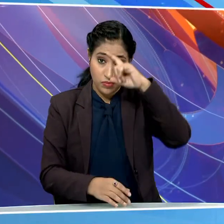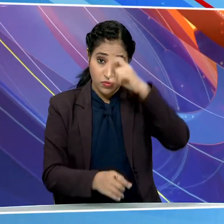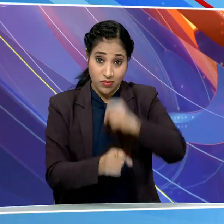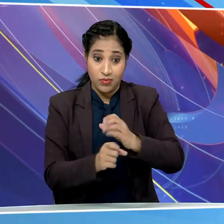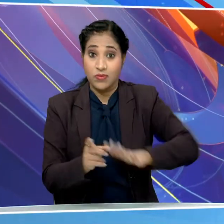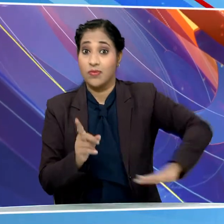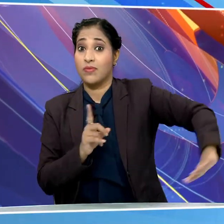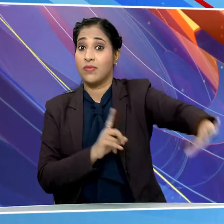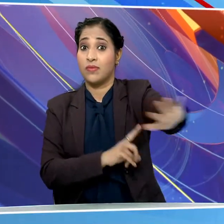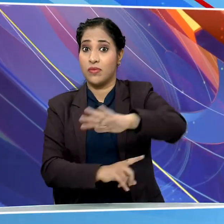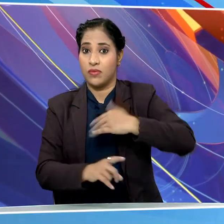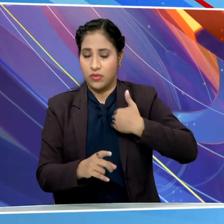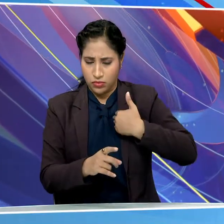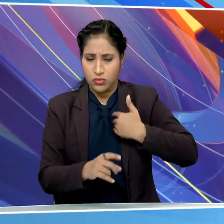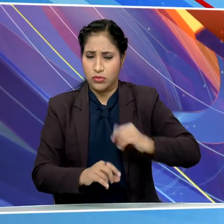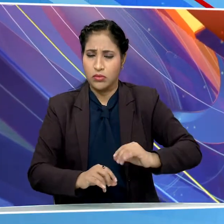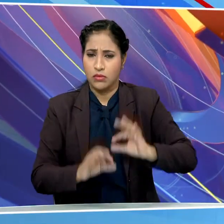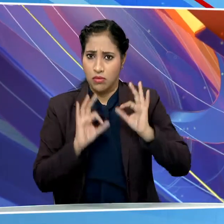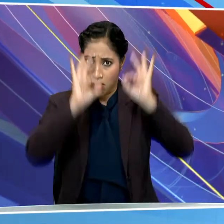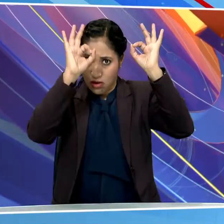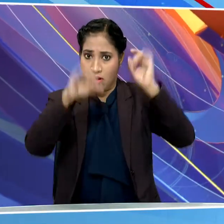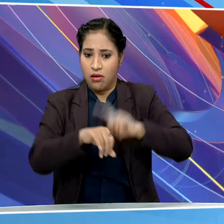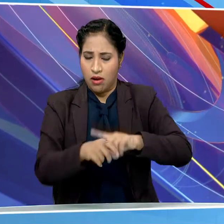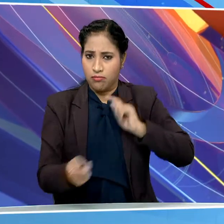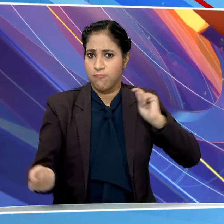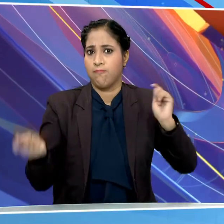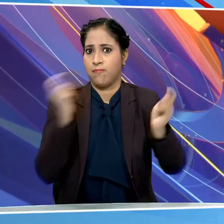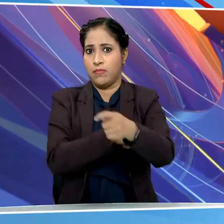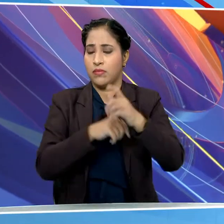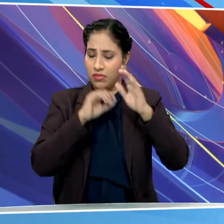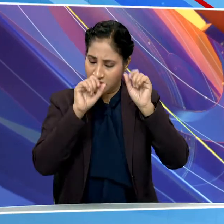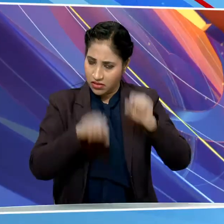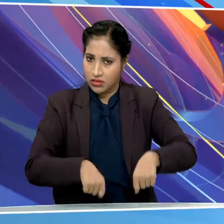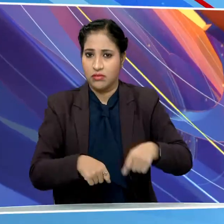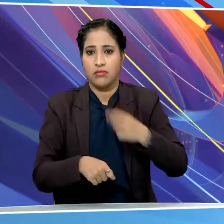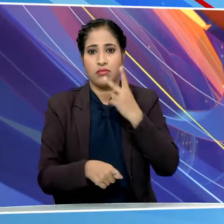गुजरात को इससे बाहर निकाल के ही रहूंगा।